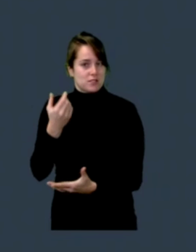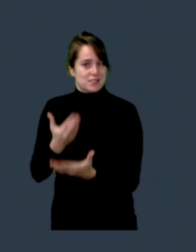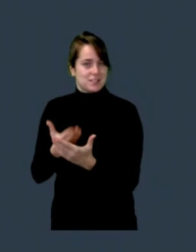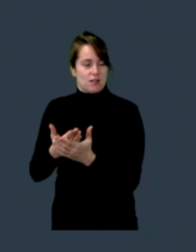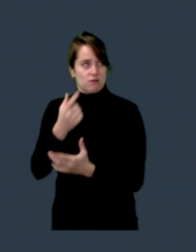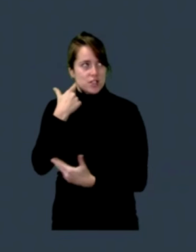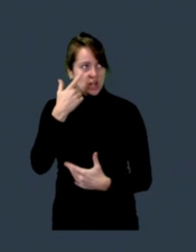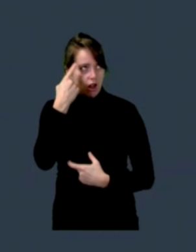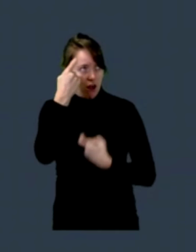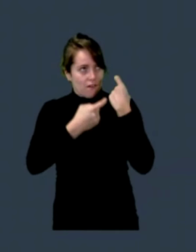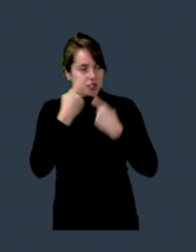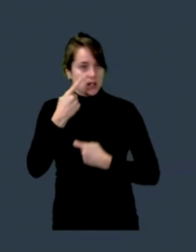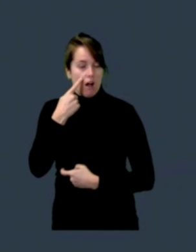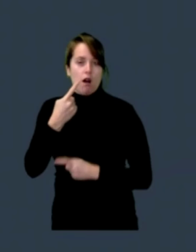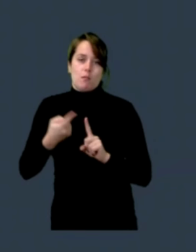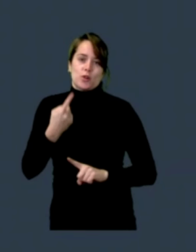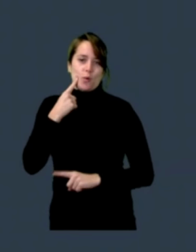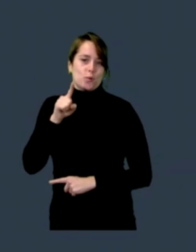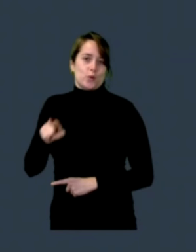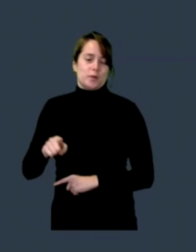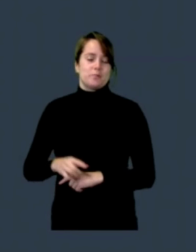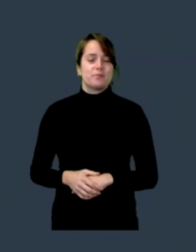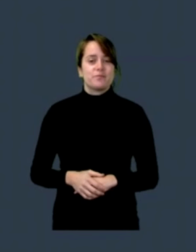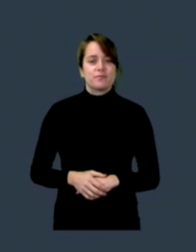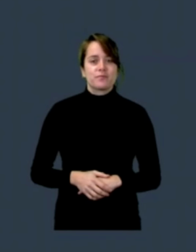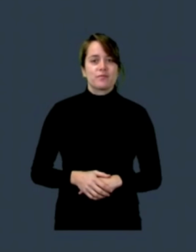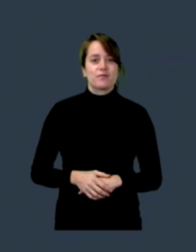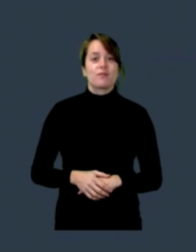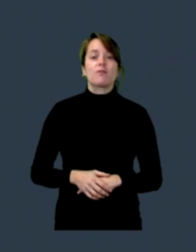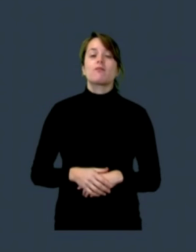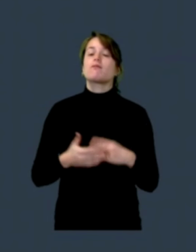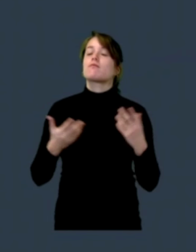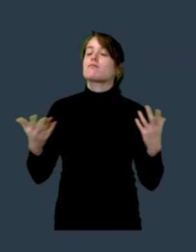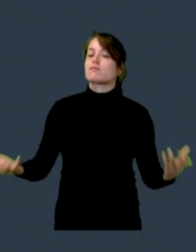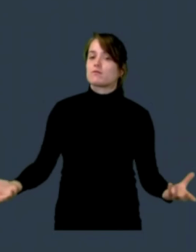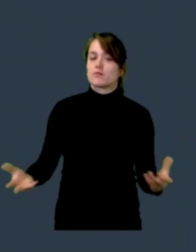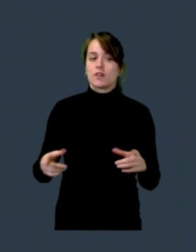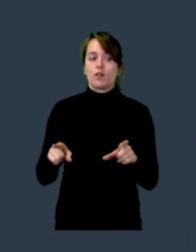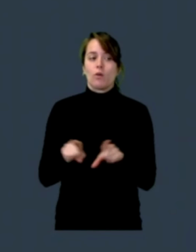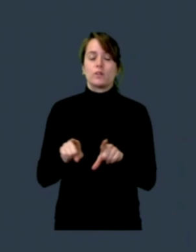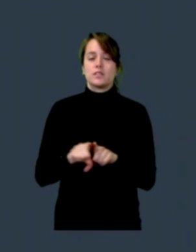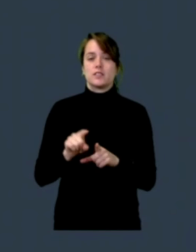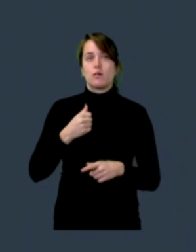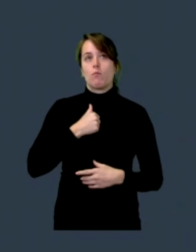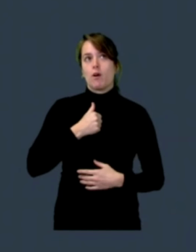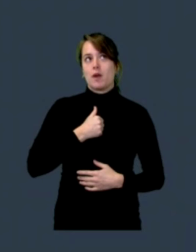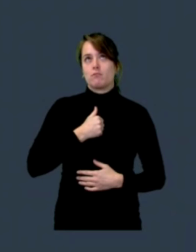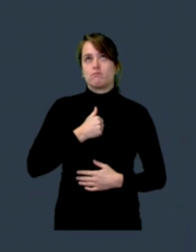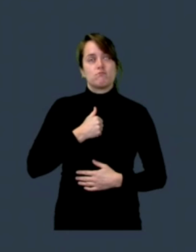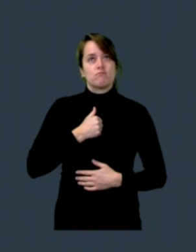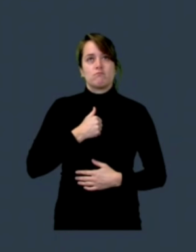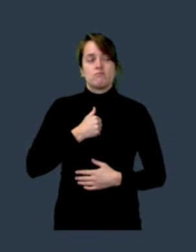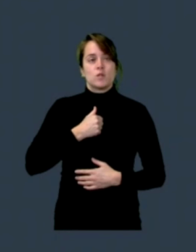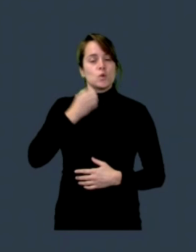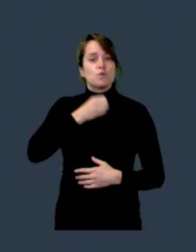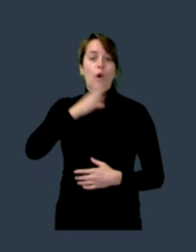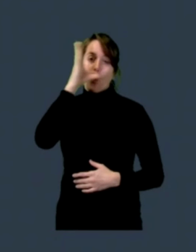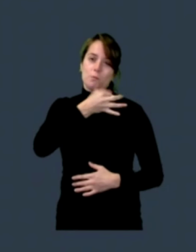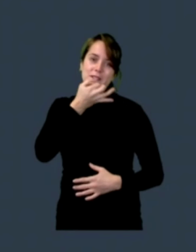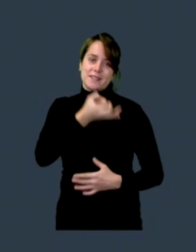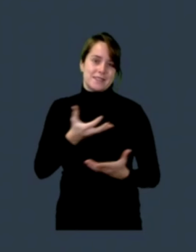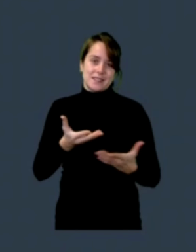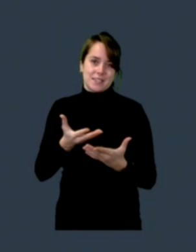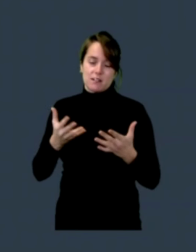cœur. Je voudrais ici insister sur une dimension qui, à mon avis, n'est pas suffisamment relevée quand on parle du président Giscard